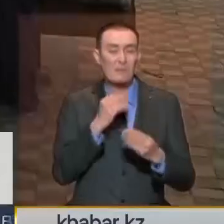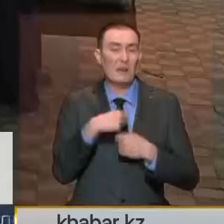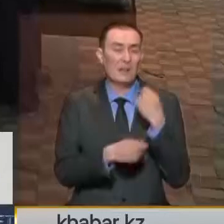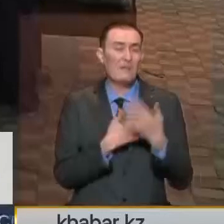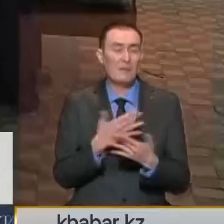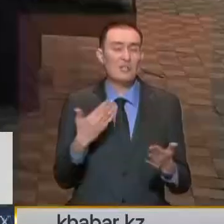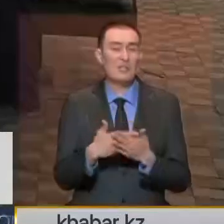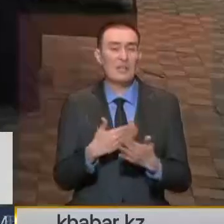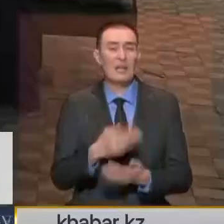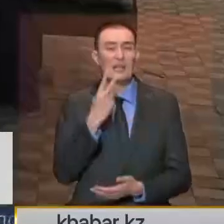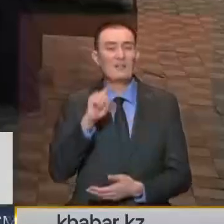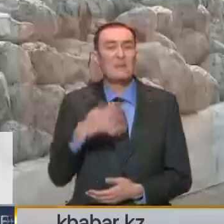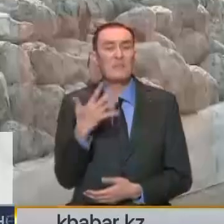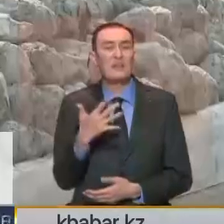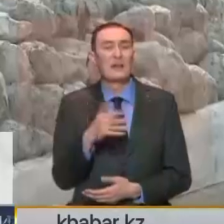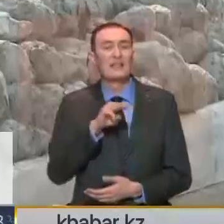товаров почти на